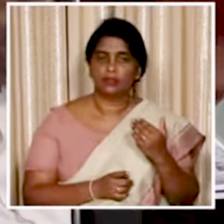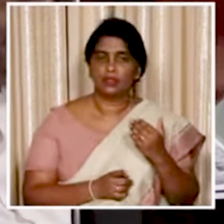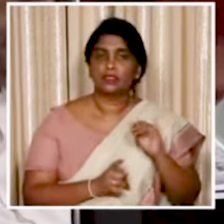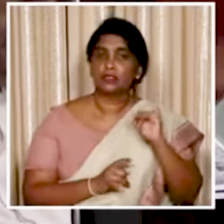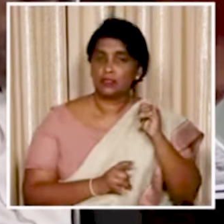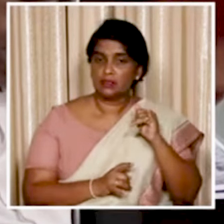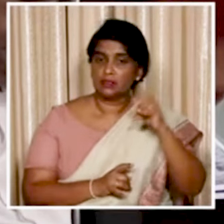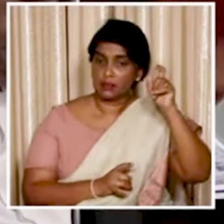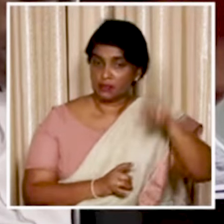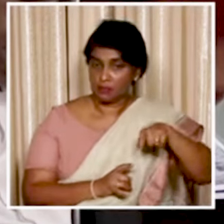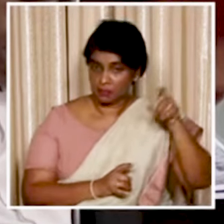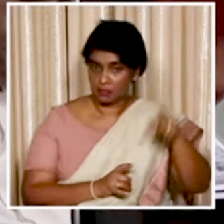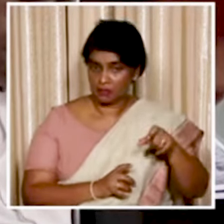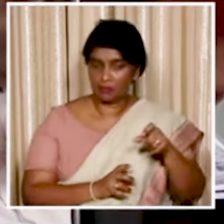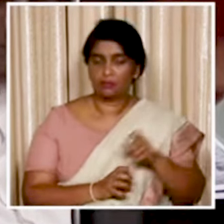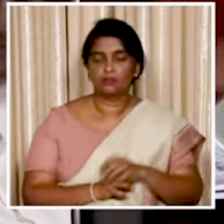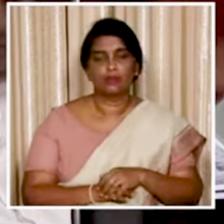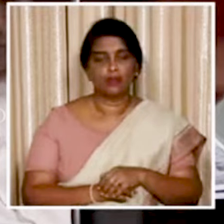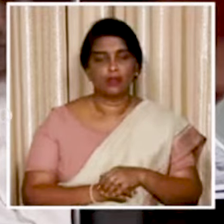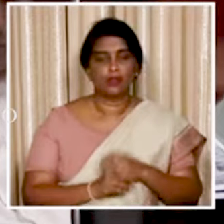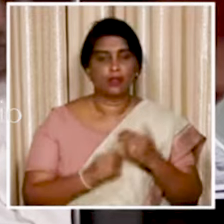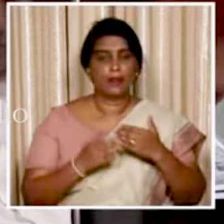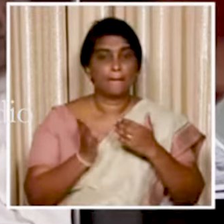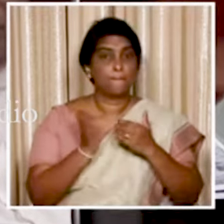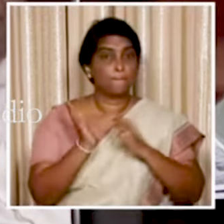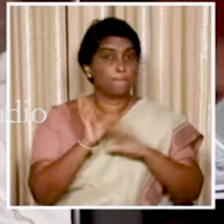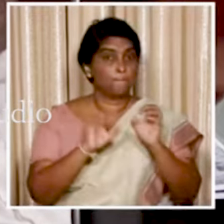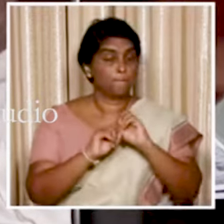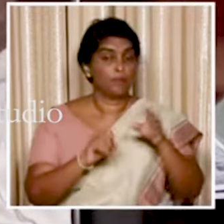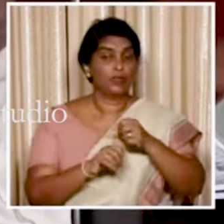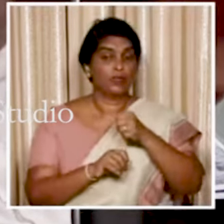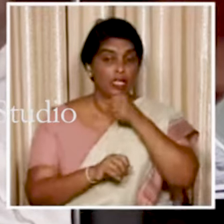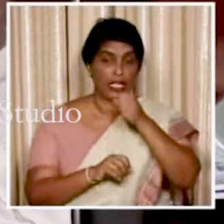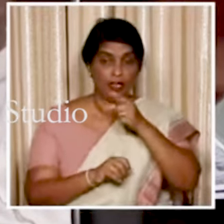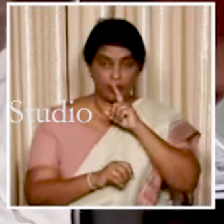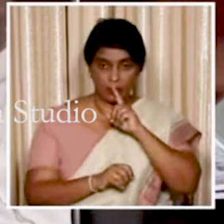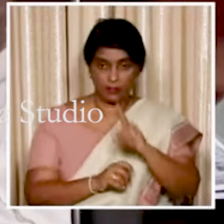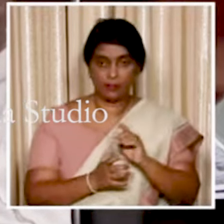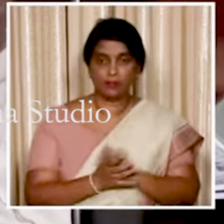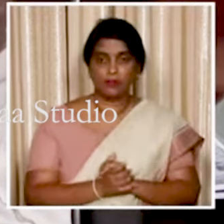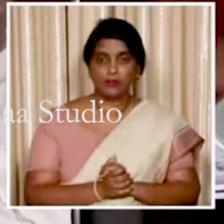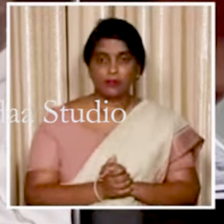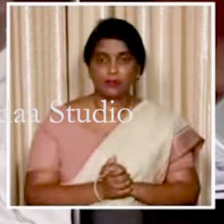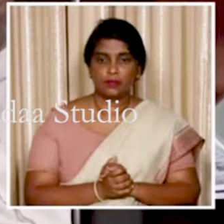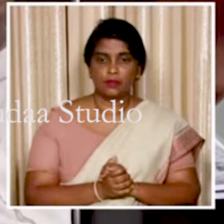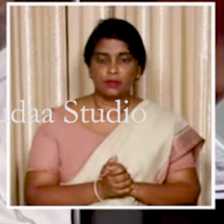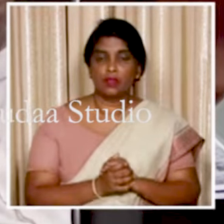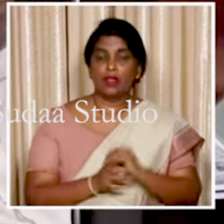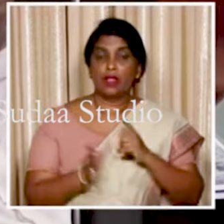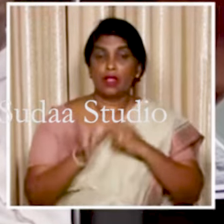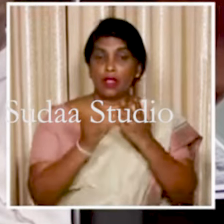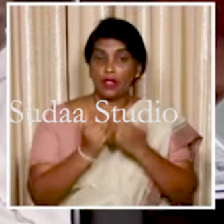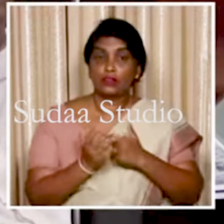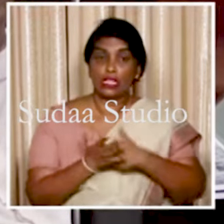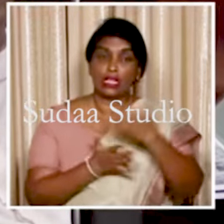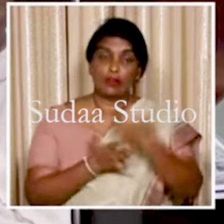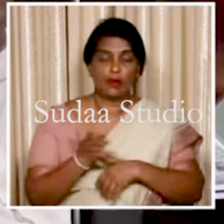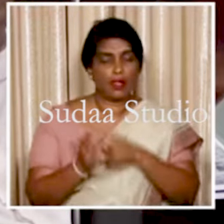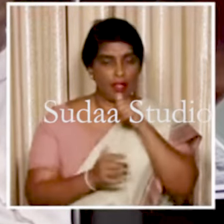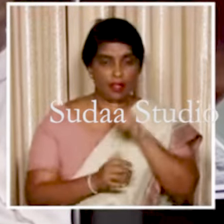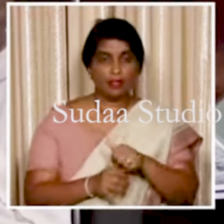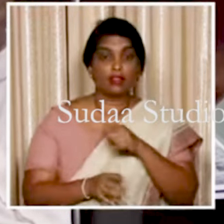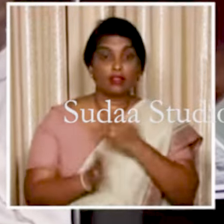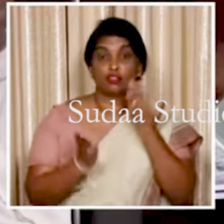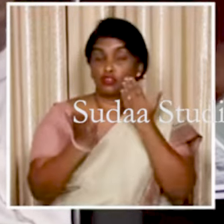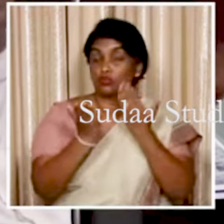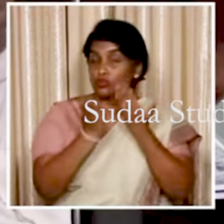සභාරාය මේ ප්‍රෙස් කොන්ෆරන්ස් තියලා කියනවා ගරු සභාපතිතුමනි ඔඩිටර් ජෙනරල් රිපෝර්ට් එකක් තියෙන එක ඇත්ත නමුත් ඒක